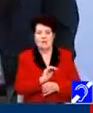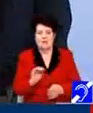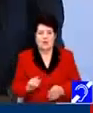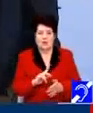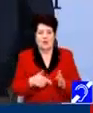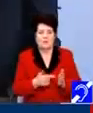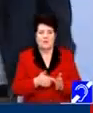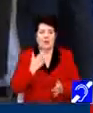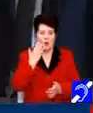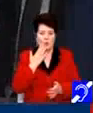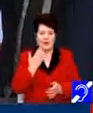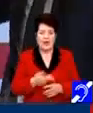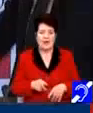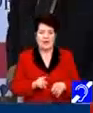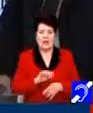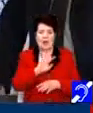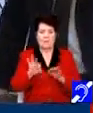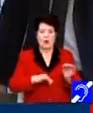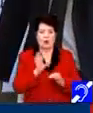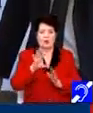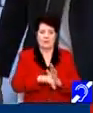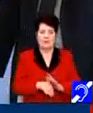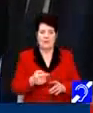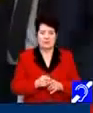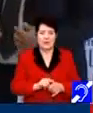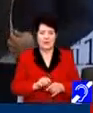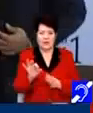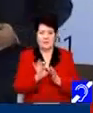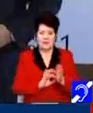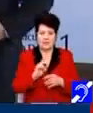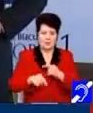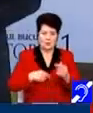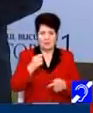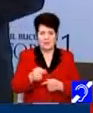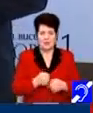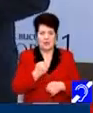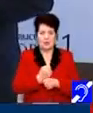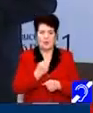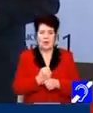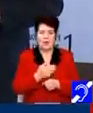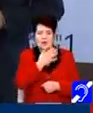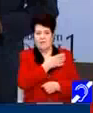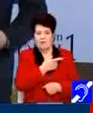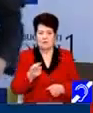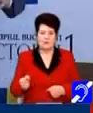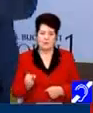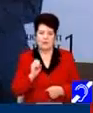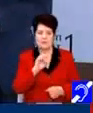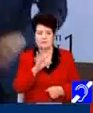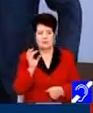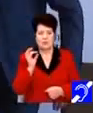în capitala României. Implementarea proiectului va începe în perioada imediat următoare, iar lucrările vor dura 14